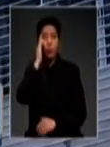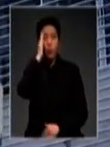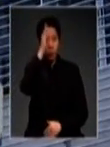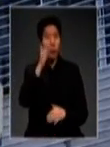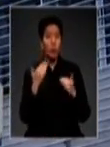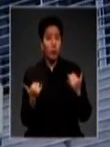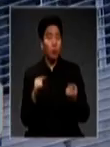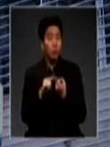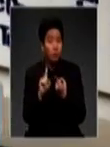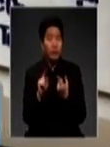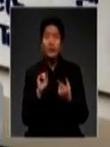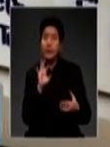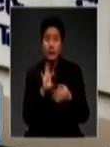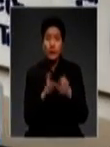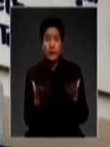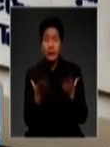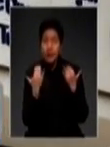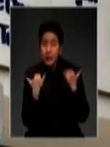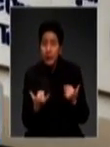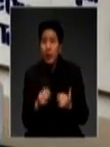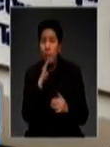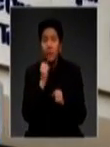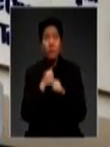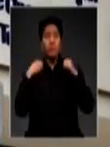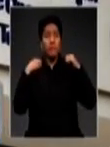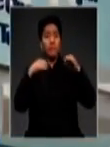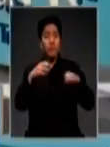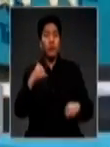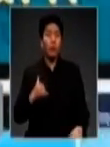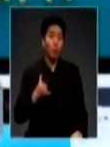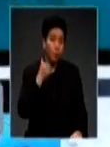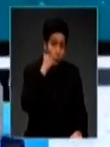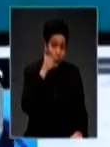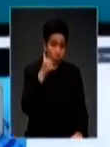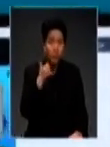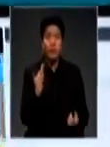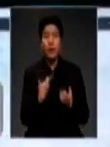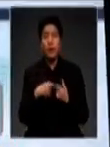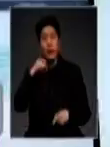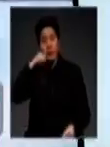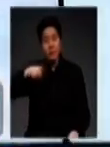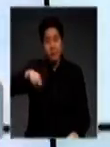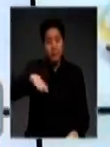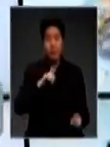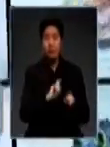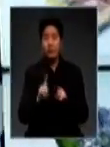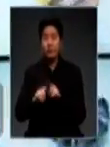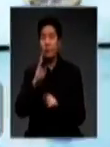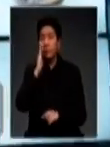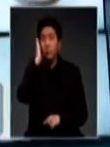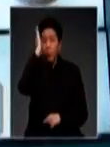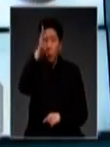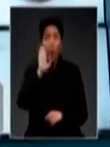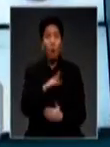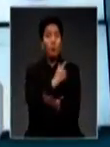ะจะเป็นไฟฟ้าจะเป็นโทรศัพท์จะเป็นประปาก็แล้วแต่นะวันหลังทัศนียภาพ